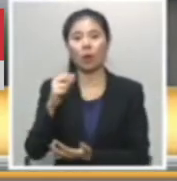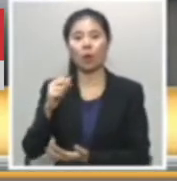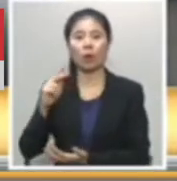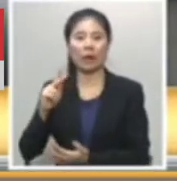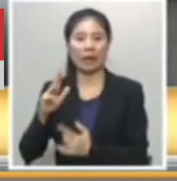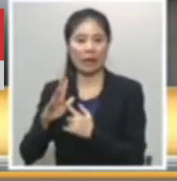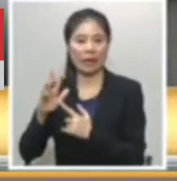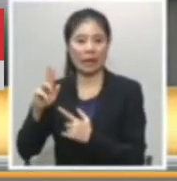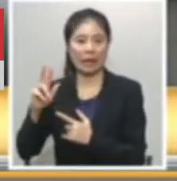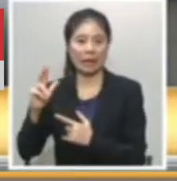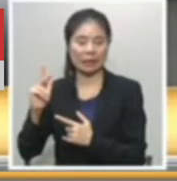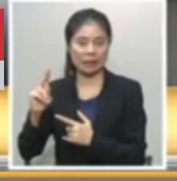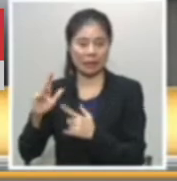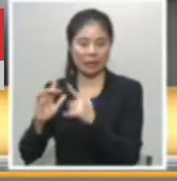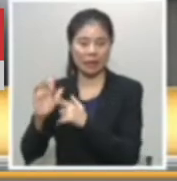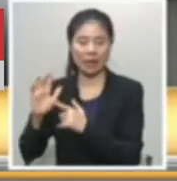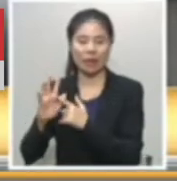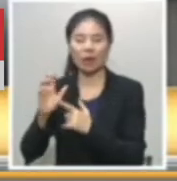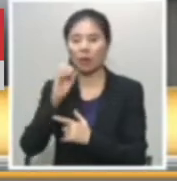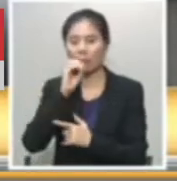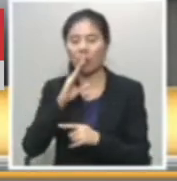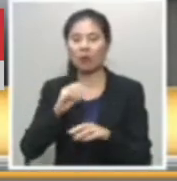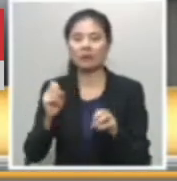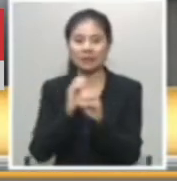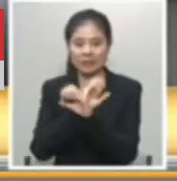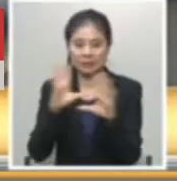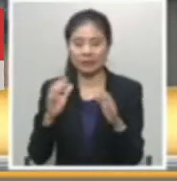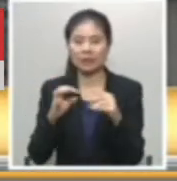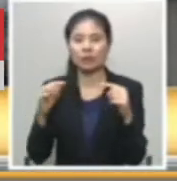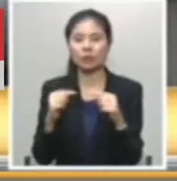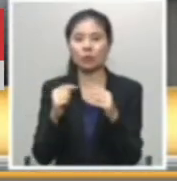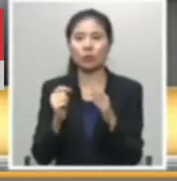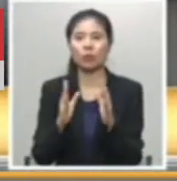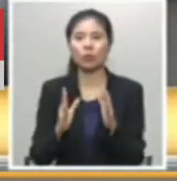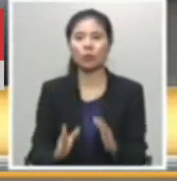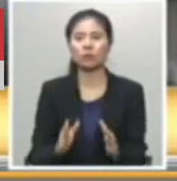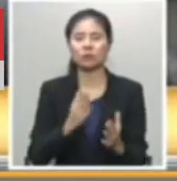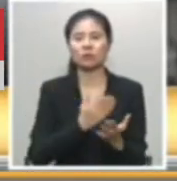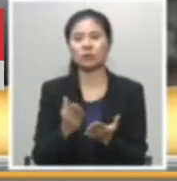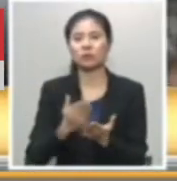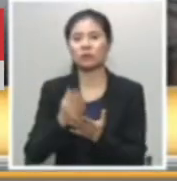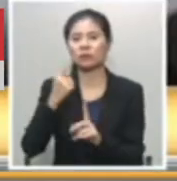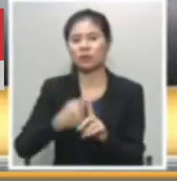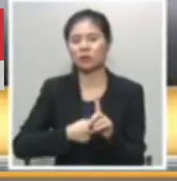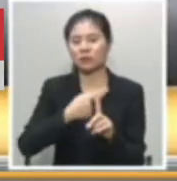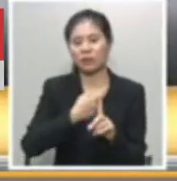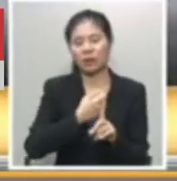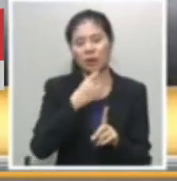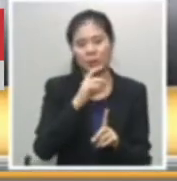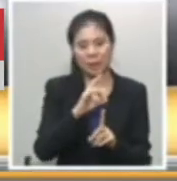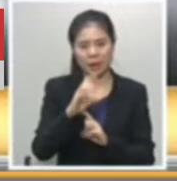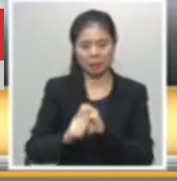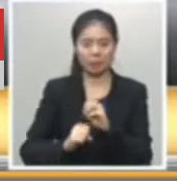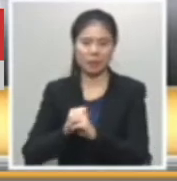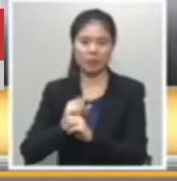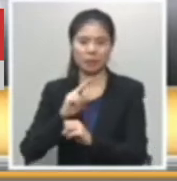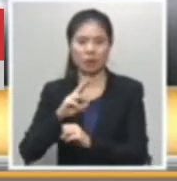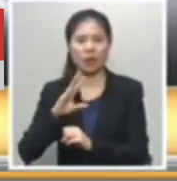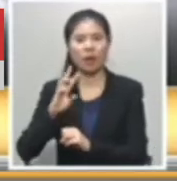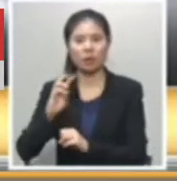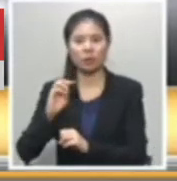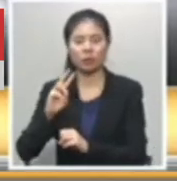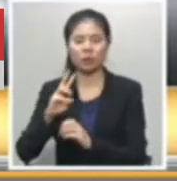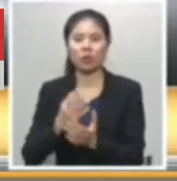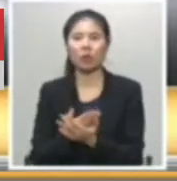เชื่อมั่นของผู้บริโภคครับประจำเดือนสิงหาคม2562นี่นะครับปรับตัวลดล